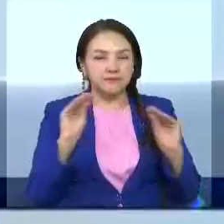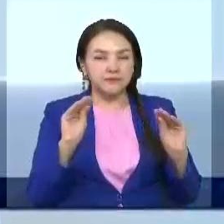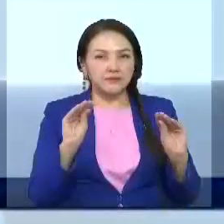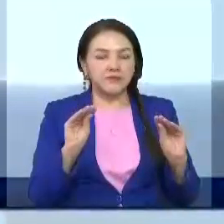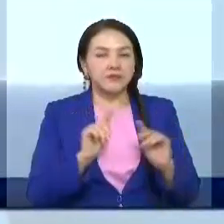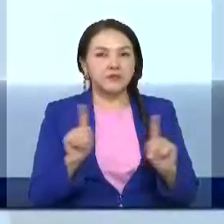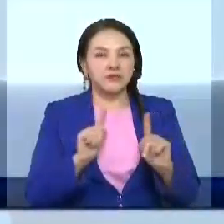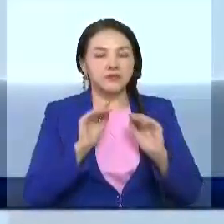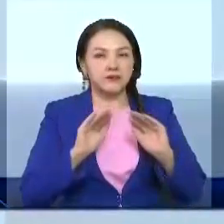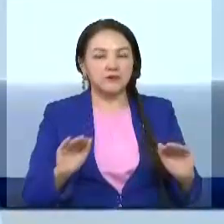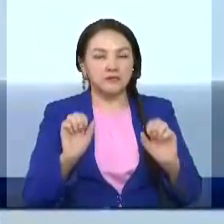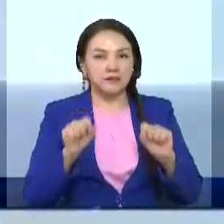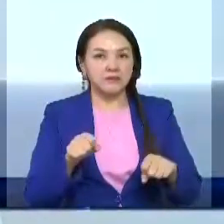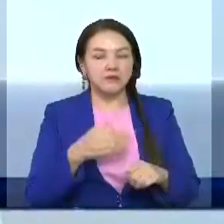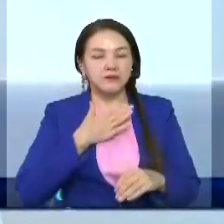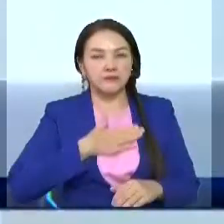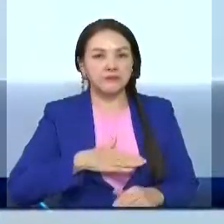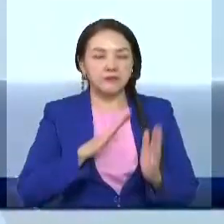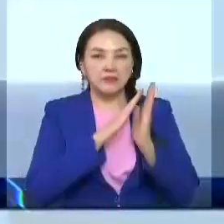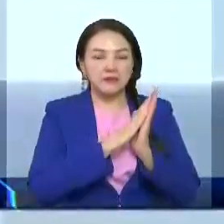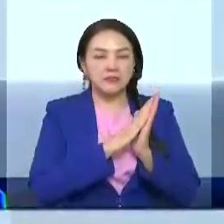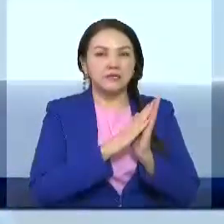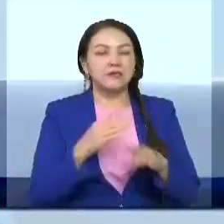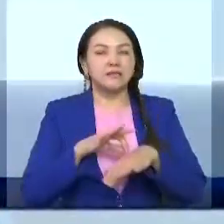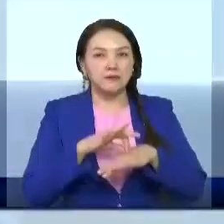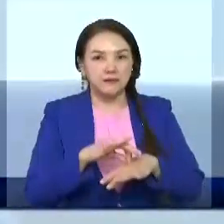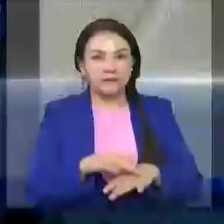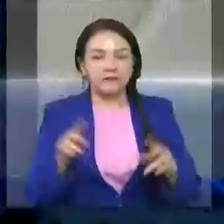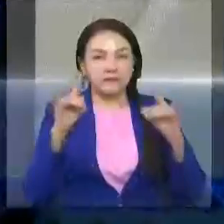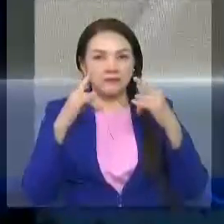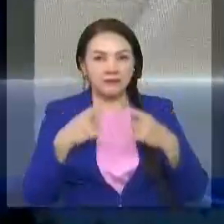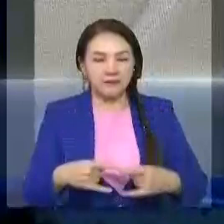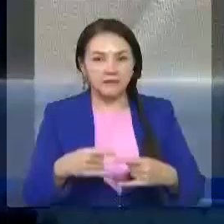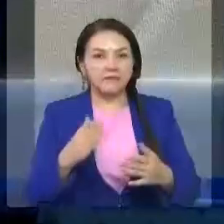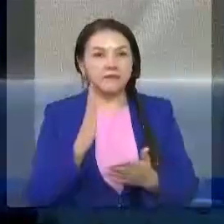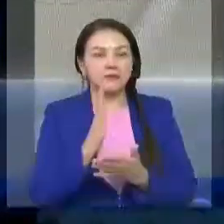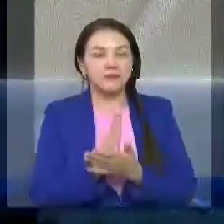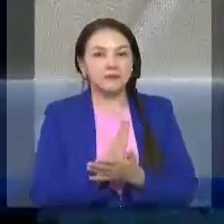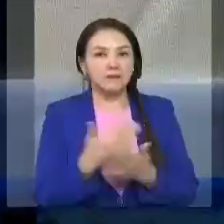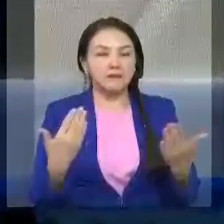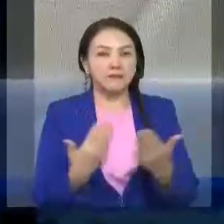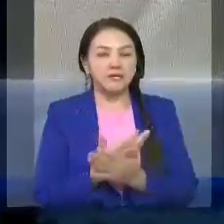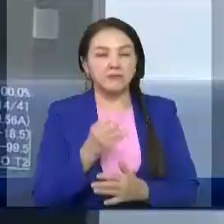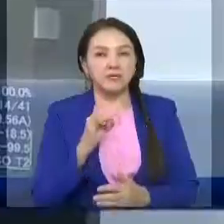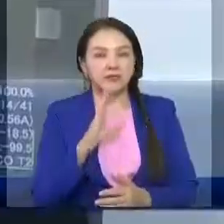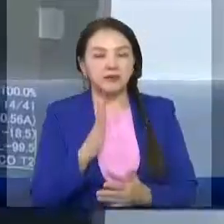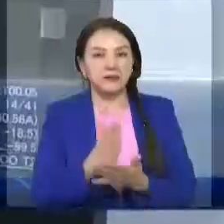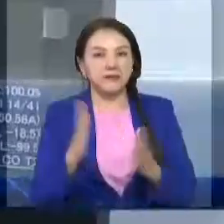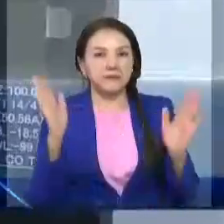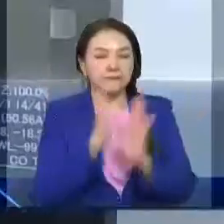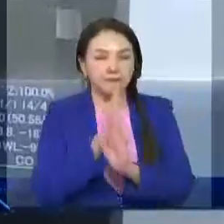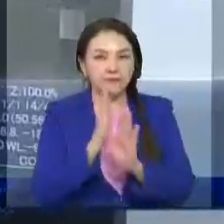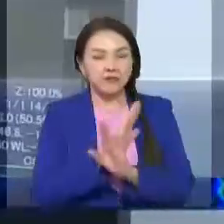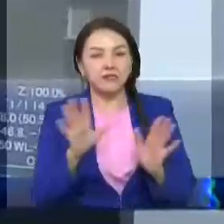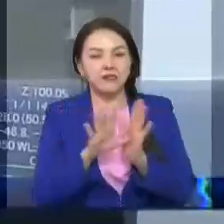что дети могут спокойно лежать Ну мы проводить можем исследования также стоит отметить что новый МРТ аппарат экологичен